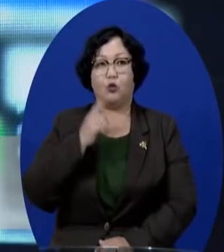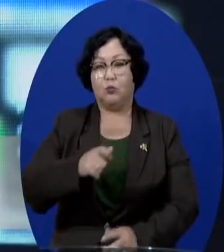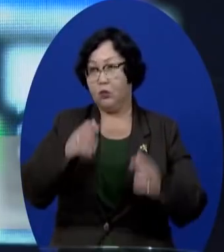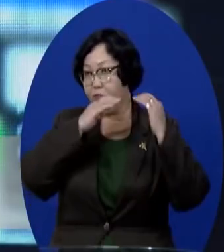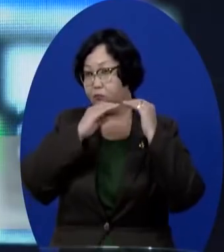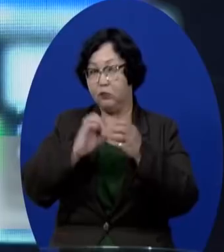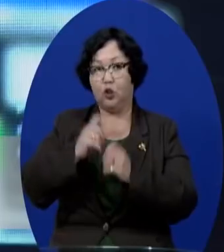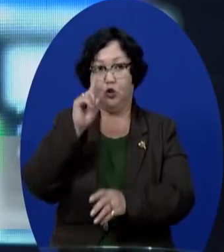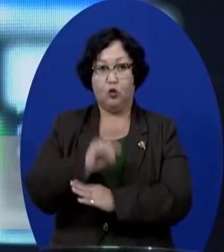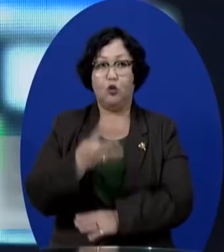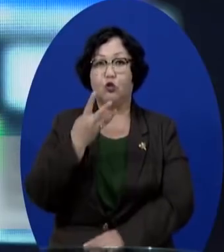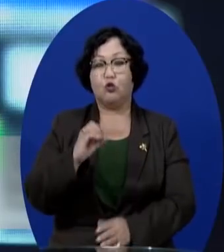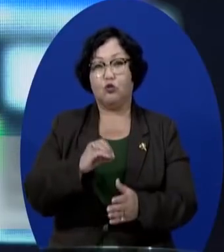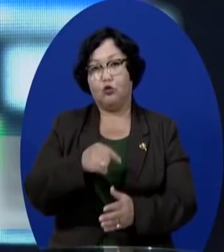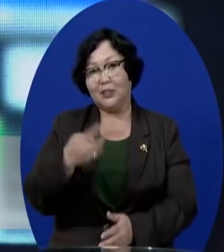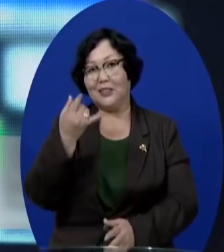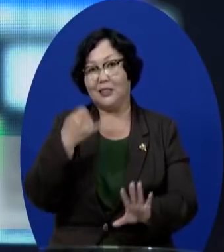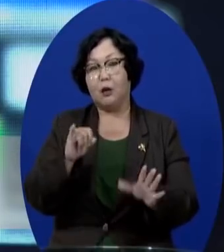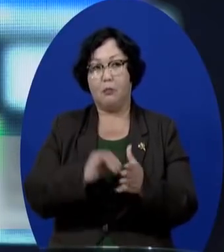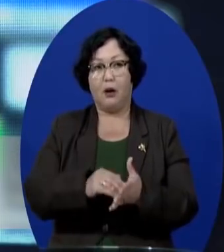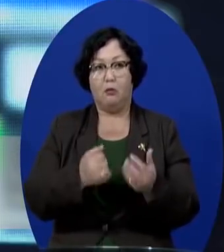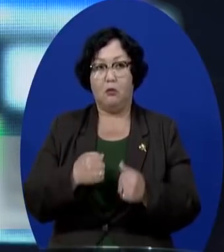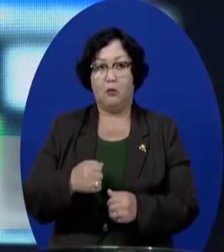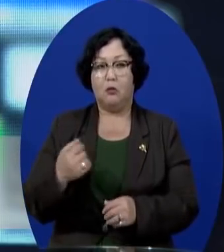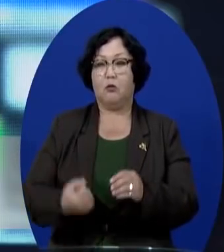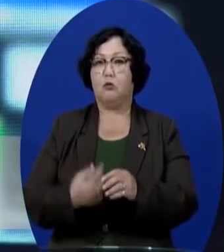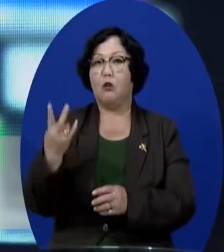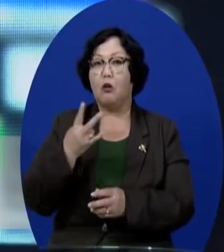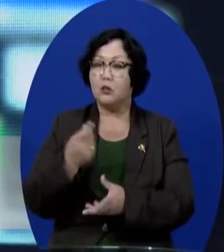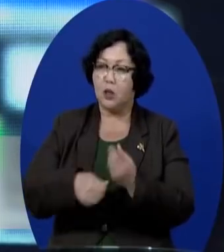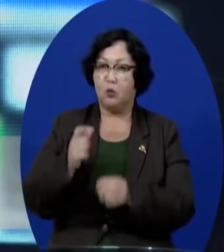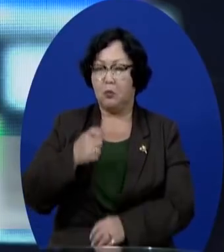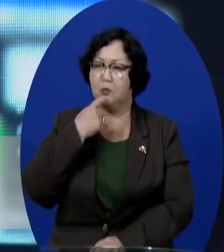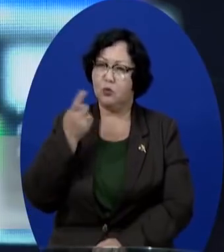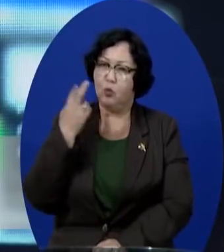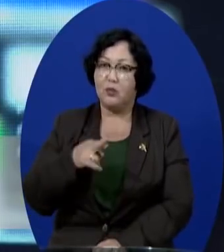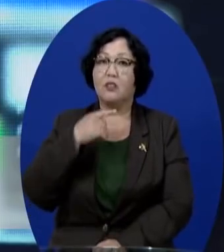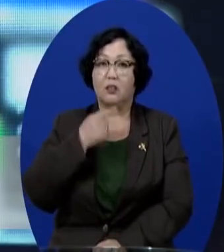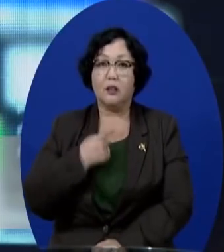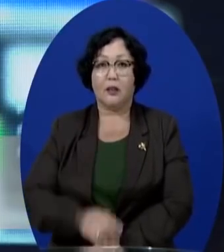өдөрт 40-аас 60,000 төгрөг авч байгаа юм байна. За энэ ногоочдод хүнд тусч байгааг хэлж байна.